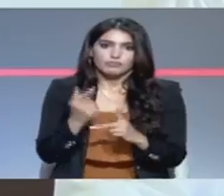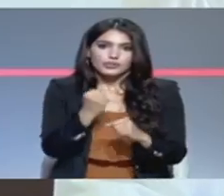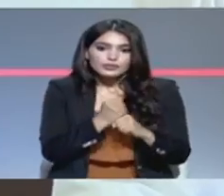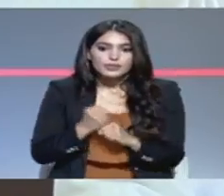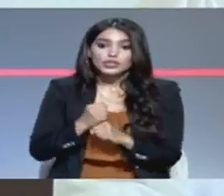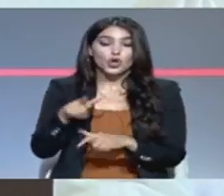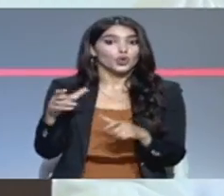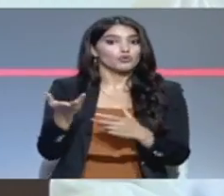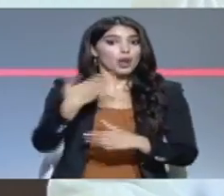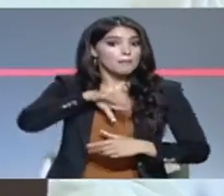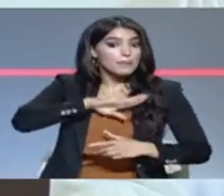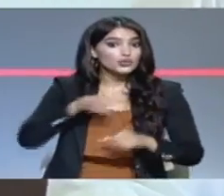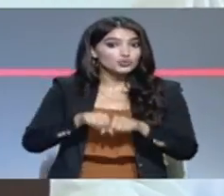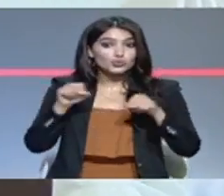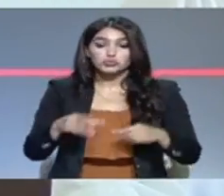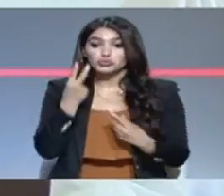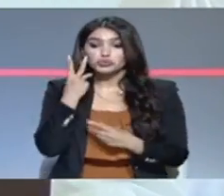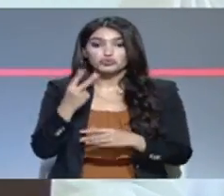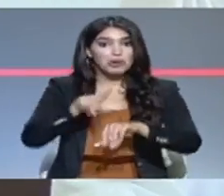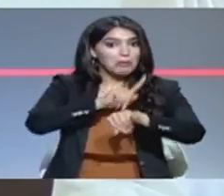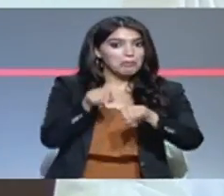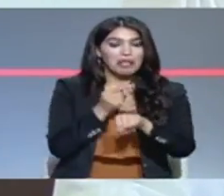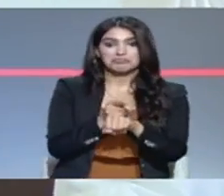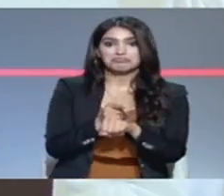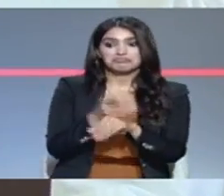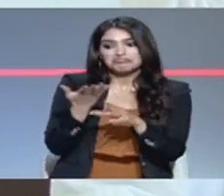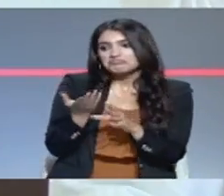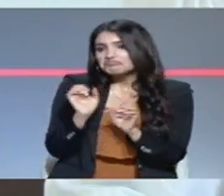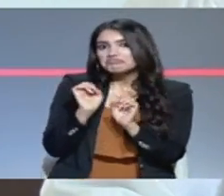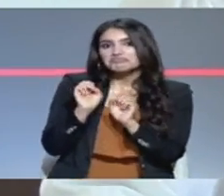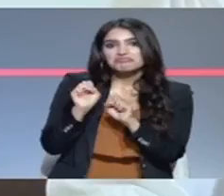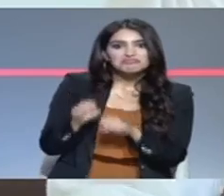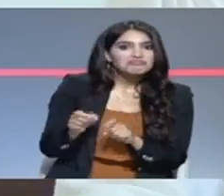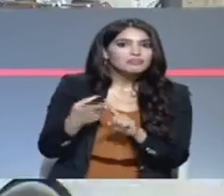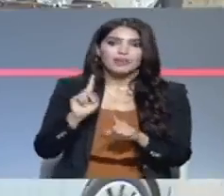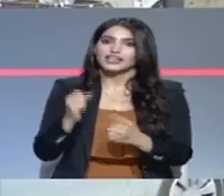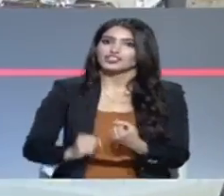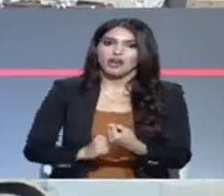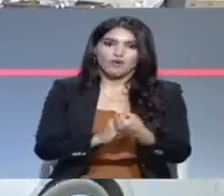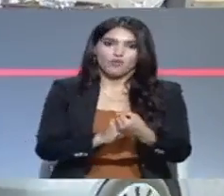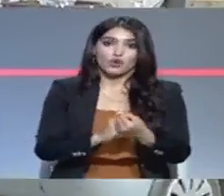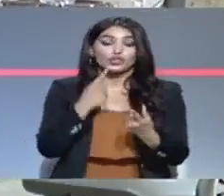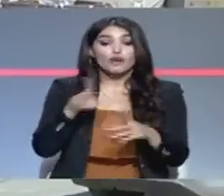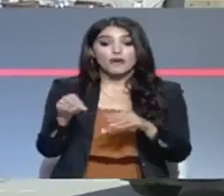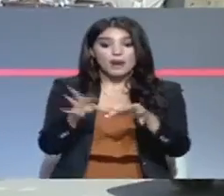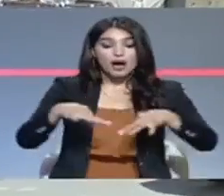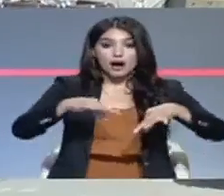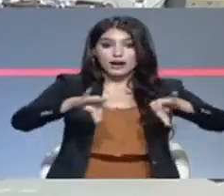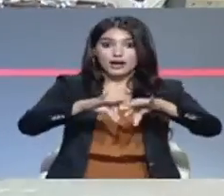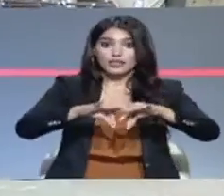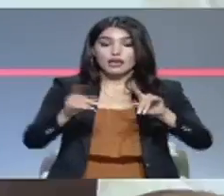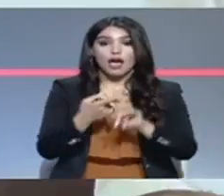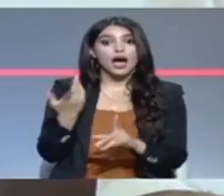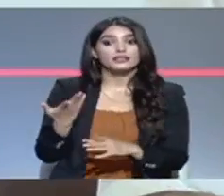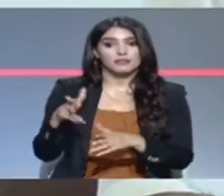ريناش بصراحة، البلديات فهمتني ما هيش قاعدة معاونة. عندنا أراضي في